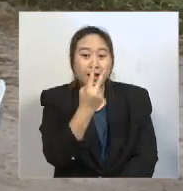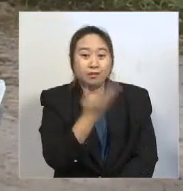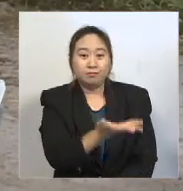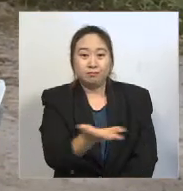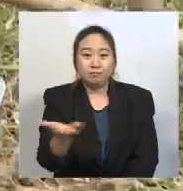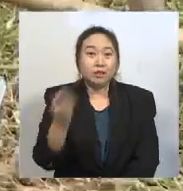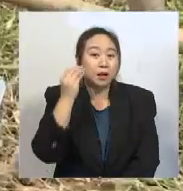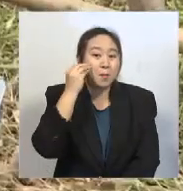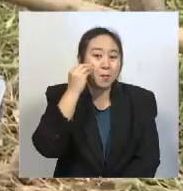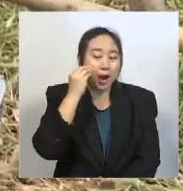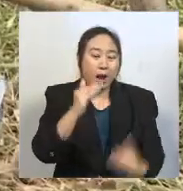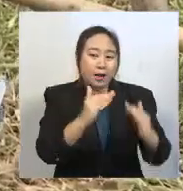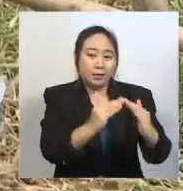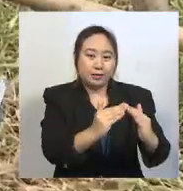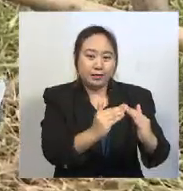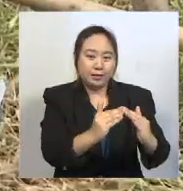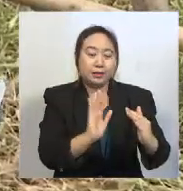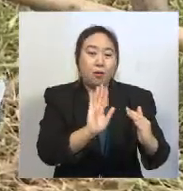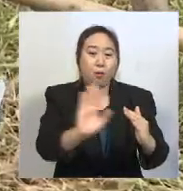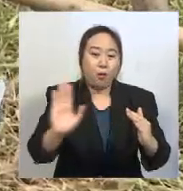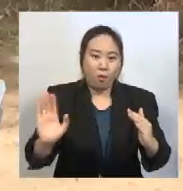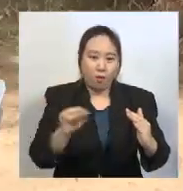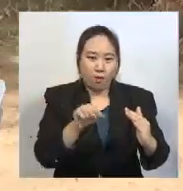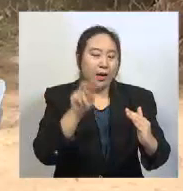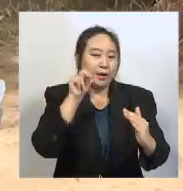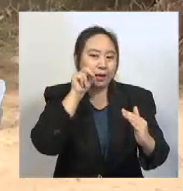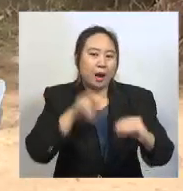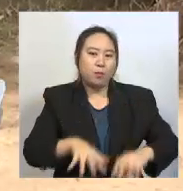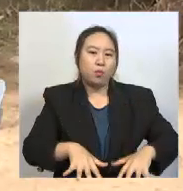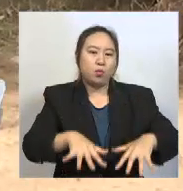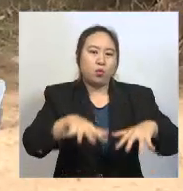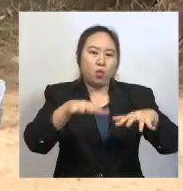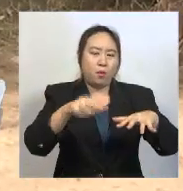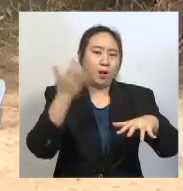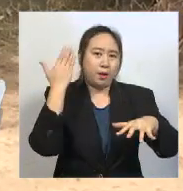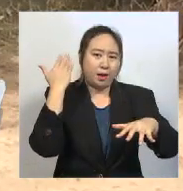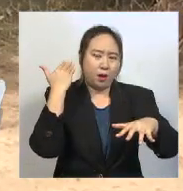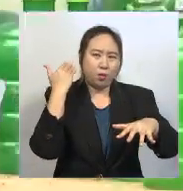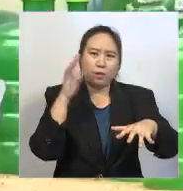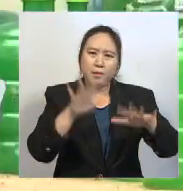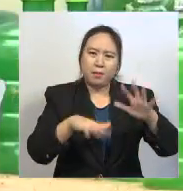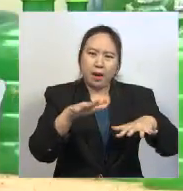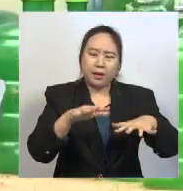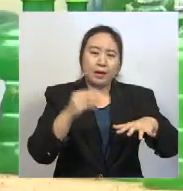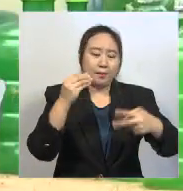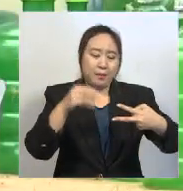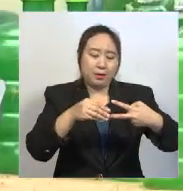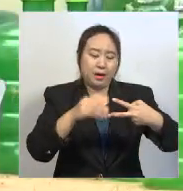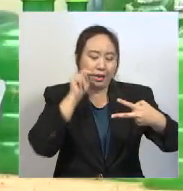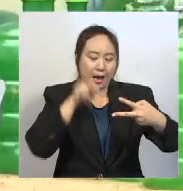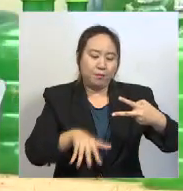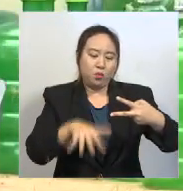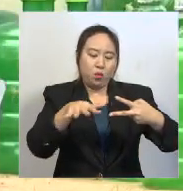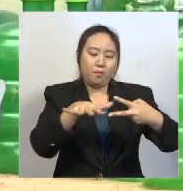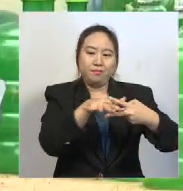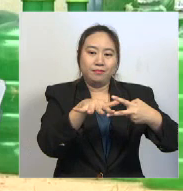ก็เป็นบ้านของชาวบ้านค่ะก็ถูกน้ำท่วมมานะคะท่วมประมาณชั้นหนึ่งค่ะก็อ